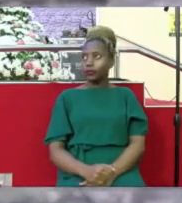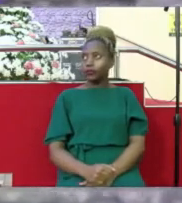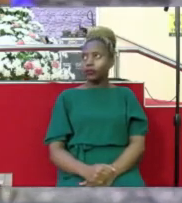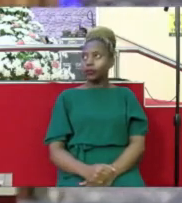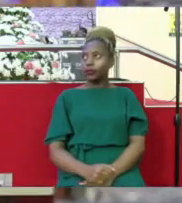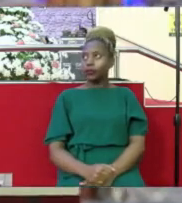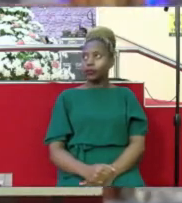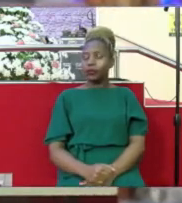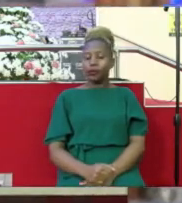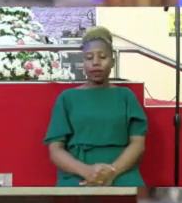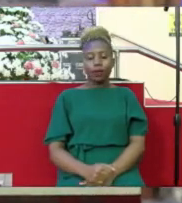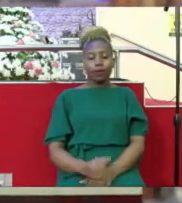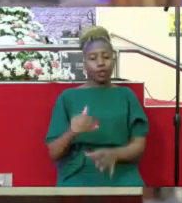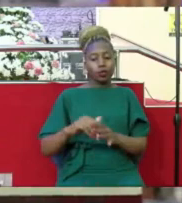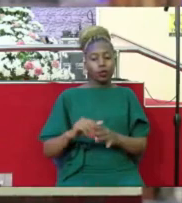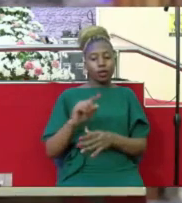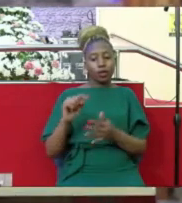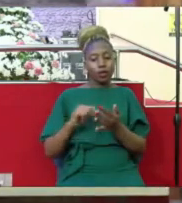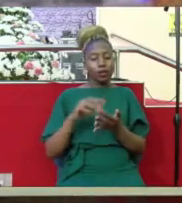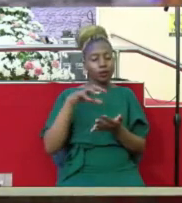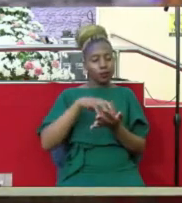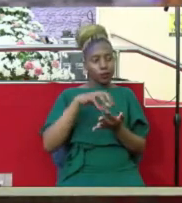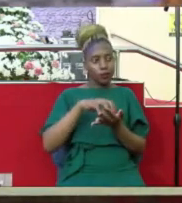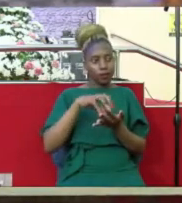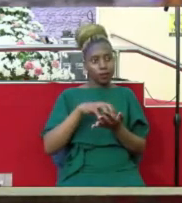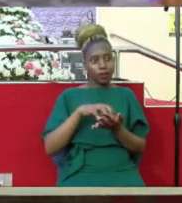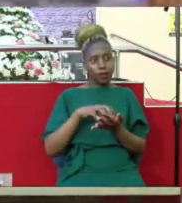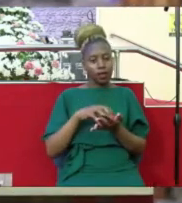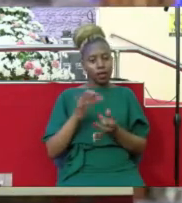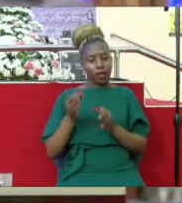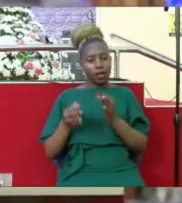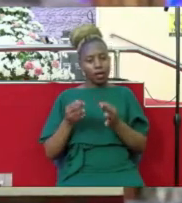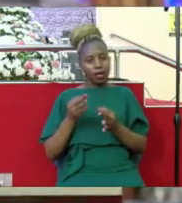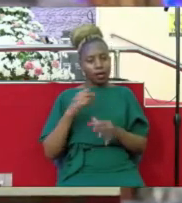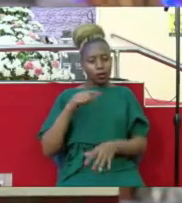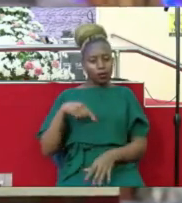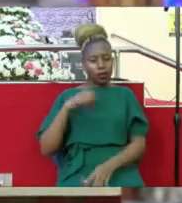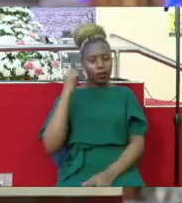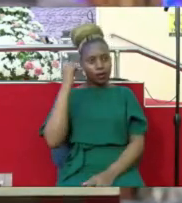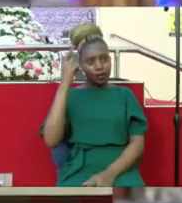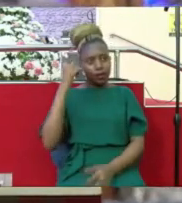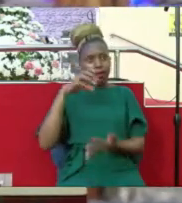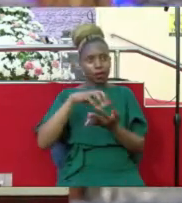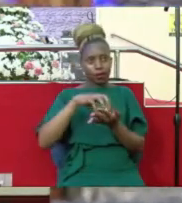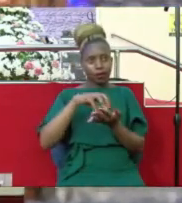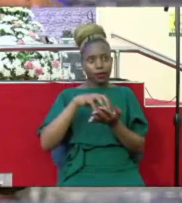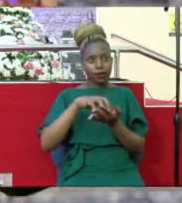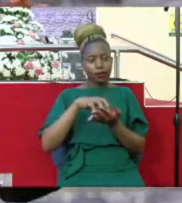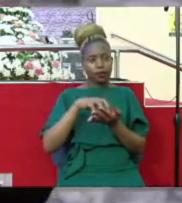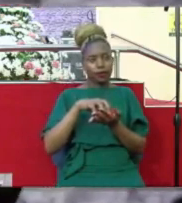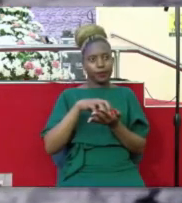In these moments, katika hali hii ya kuanza, if we discern the moment, ya kwamba tukiweza kutafakari na